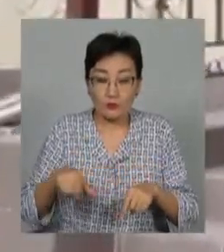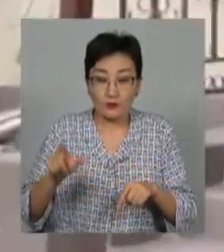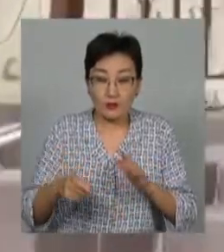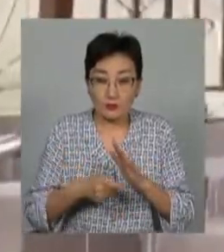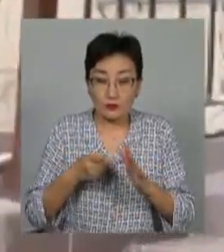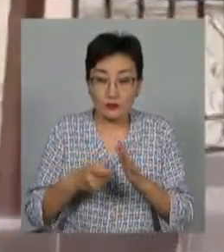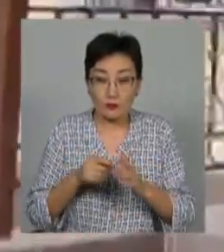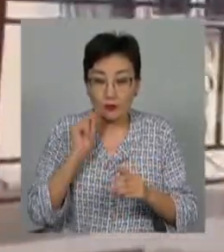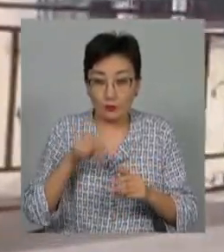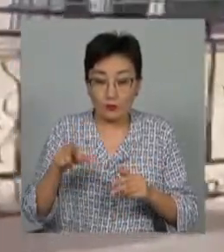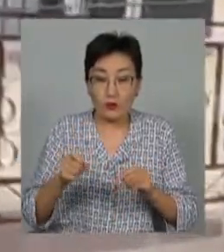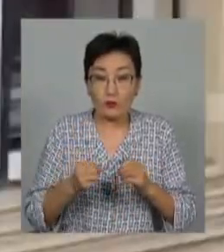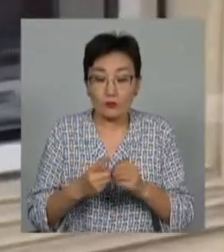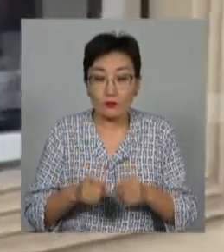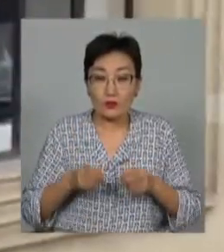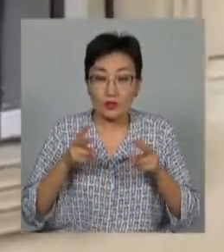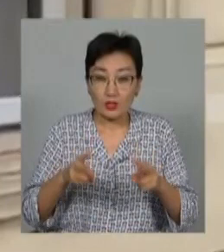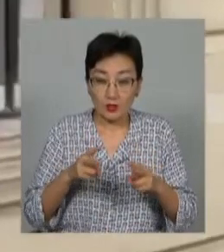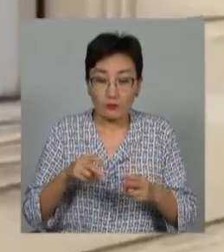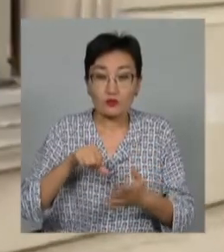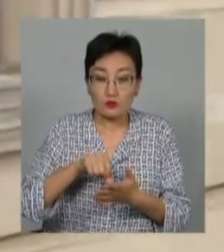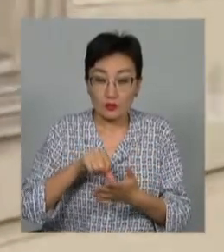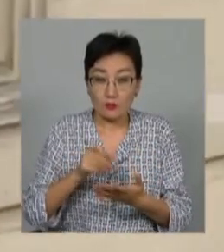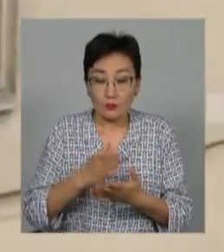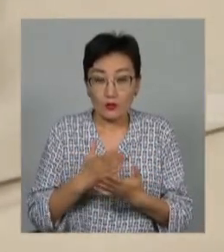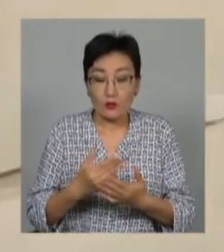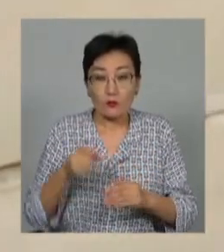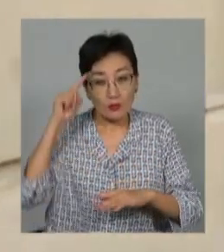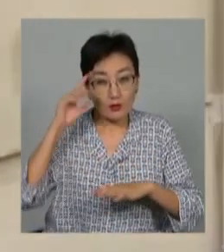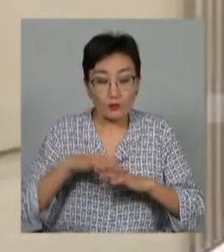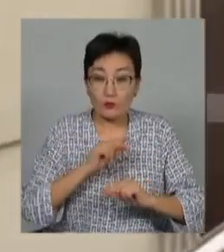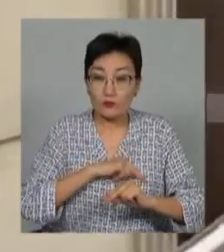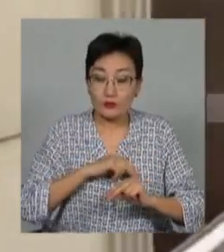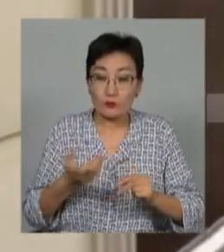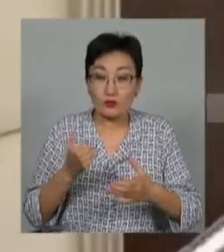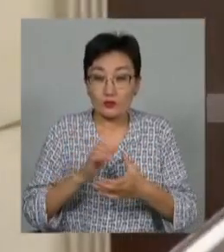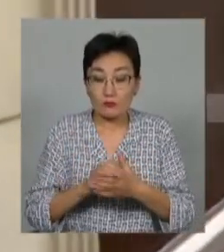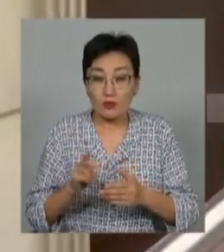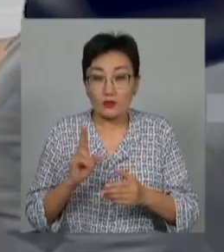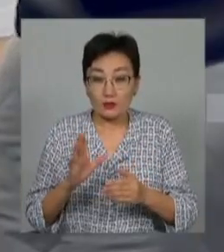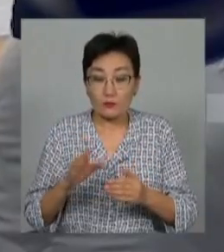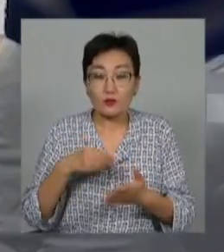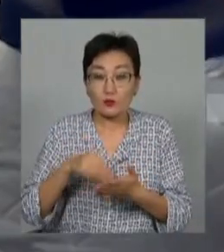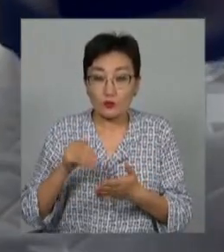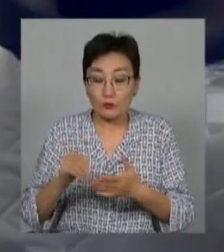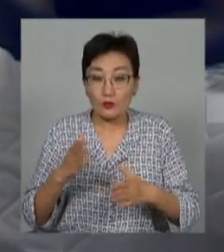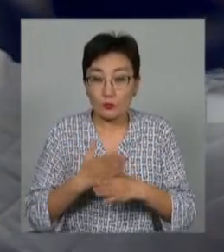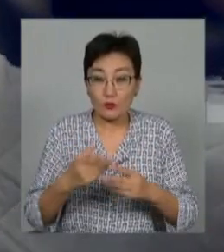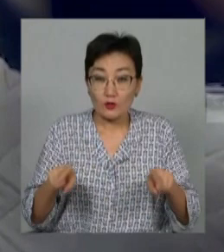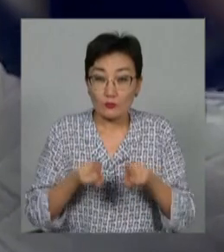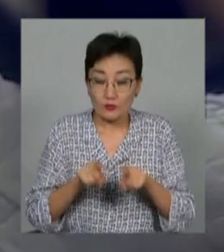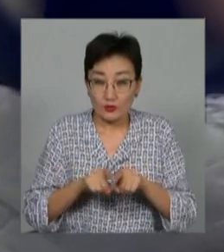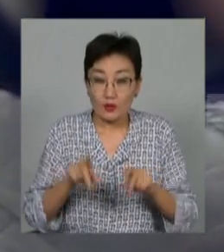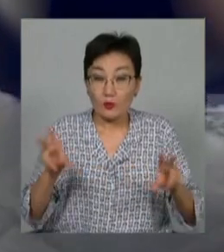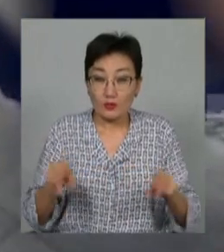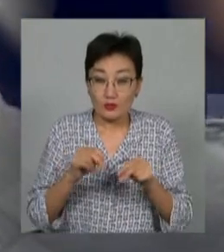тексеру барысында күдіктінің 11 қылмыс жасағанын анықтады. Өзін әкімдік қызметкер ретінде таныстырып, пәтер алып беруге қол ұшын созамын деп сенімге